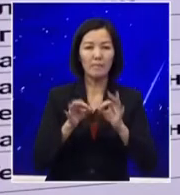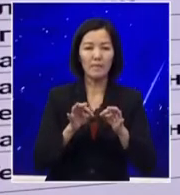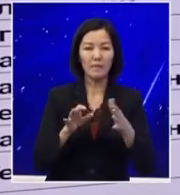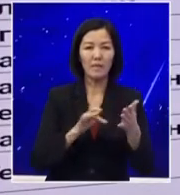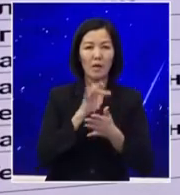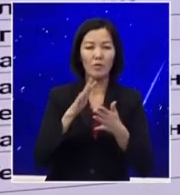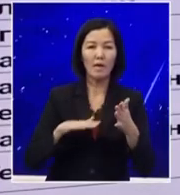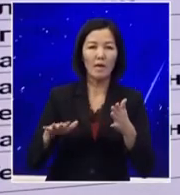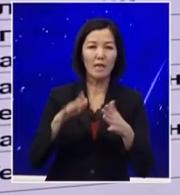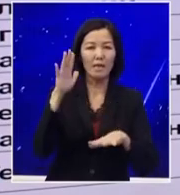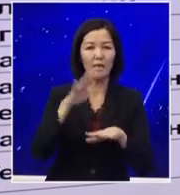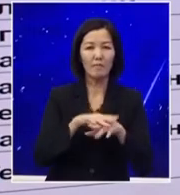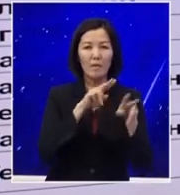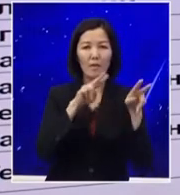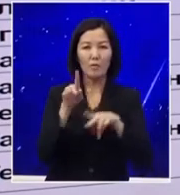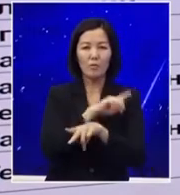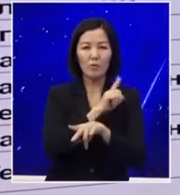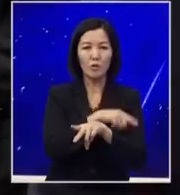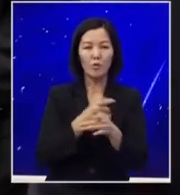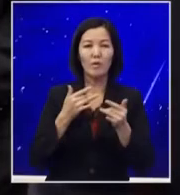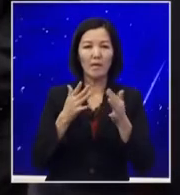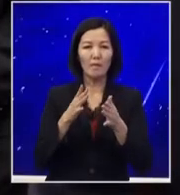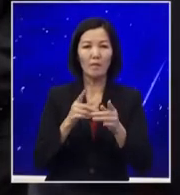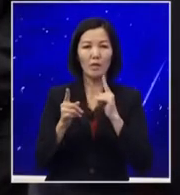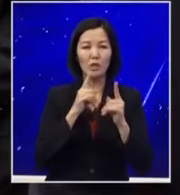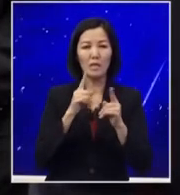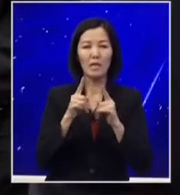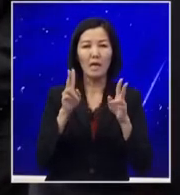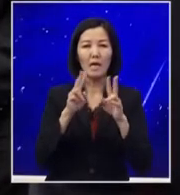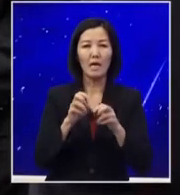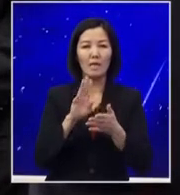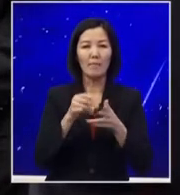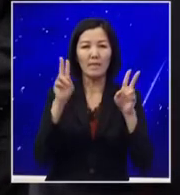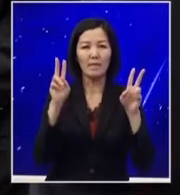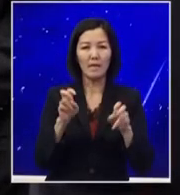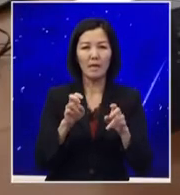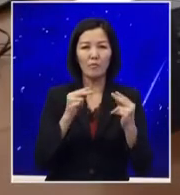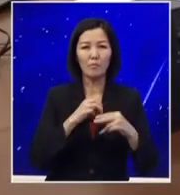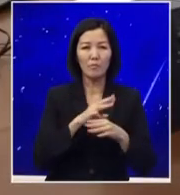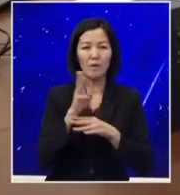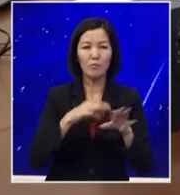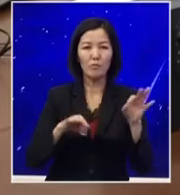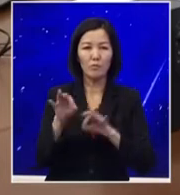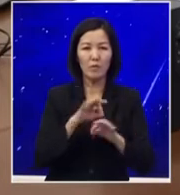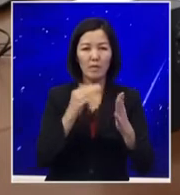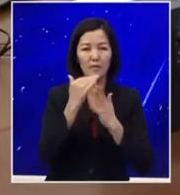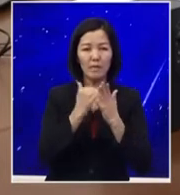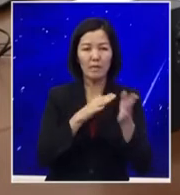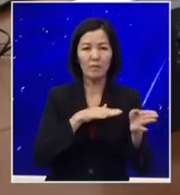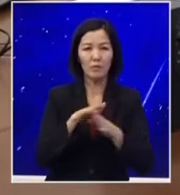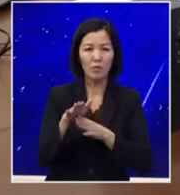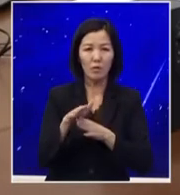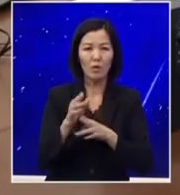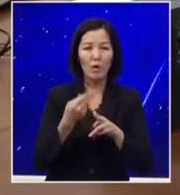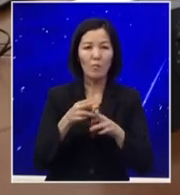пысықтады. Аудан қала әкімдерінен бақылауды күшейтуді талап етті. Жиында қаралған басты мәселенің бірі жұмыспен қамтудың жол картасы